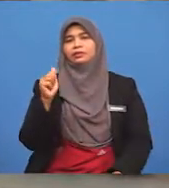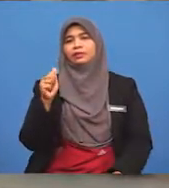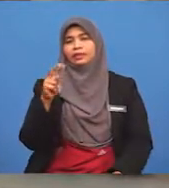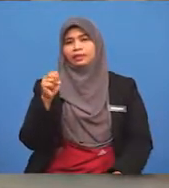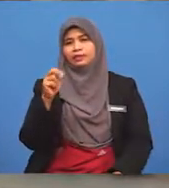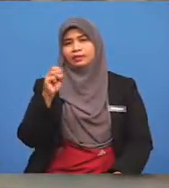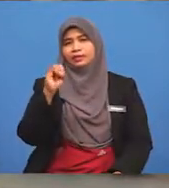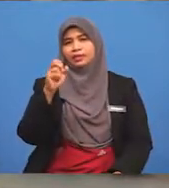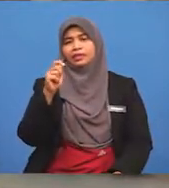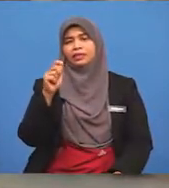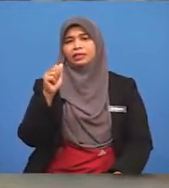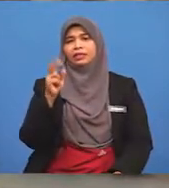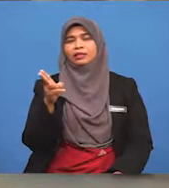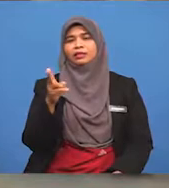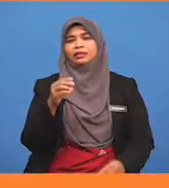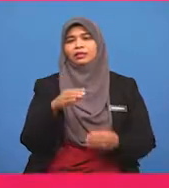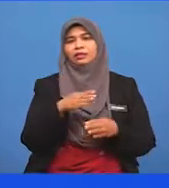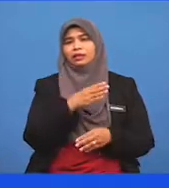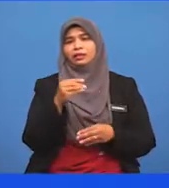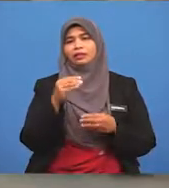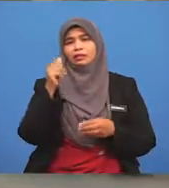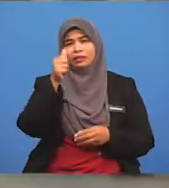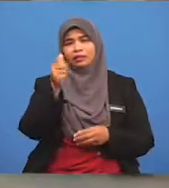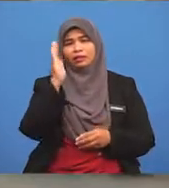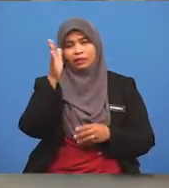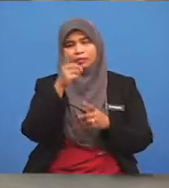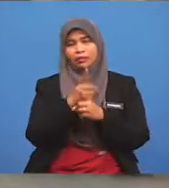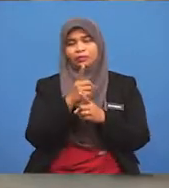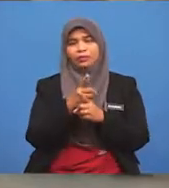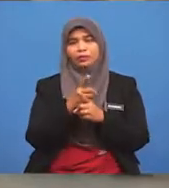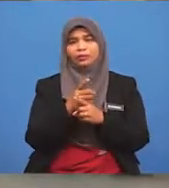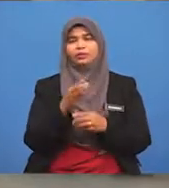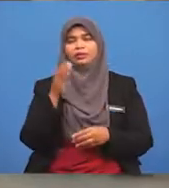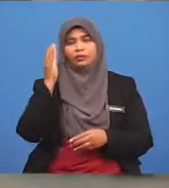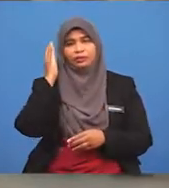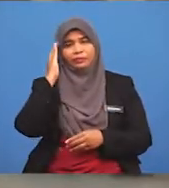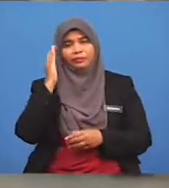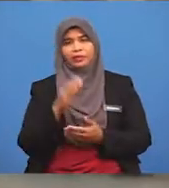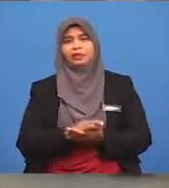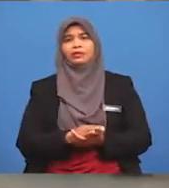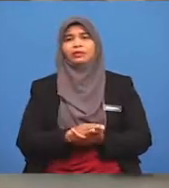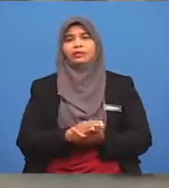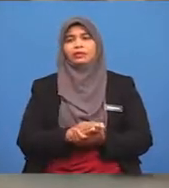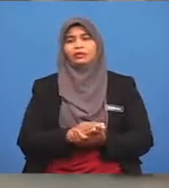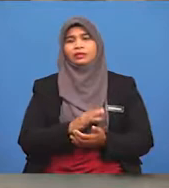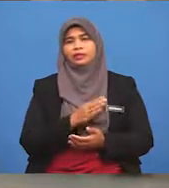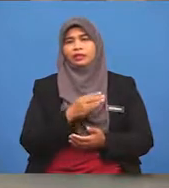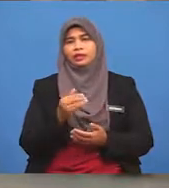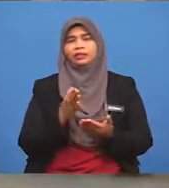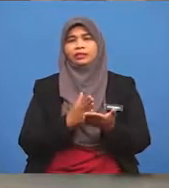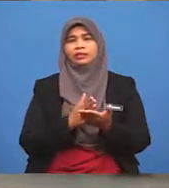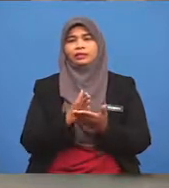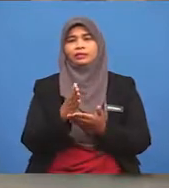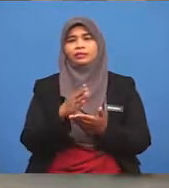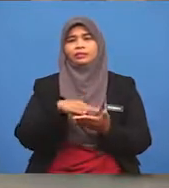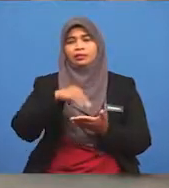sehingga anda betul-betul menguasainya. Alhamdulillah, kita teruskan pembelajaran